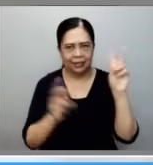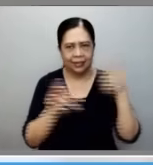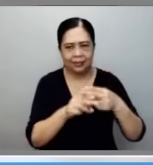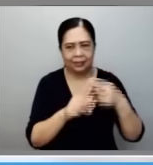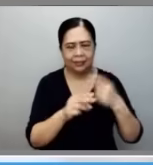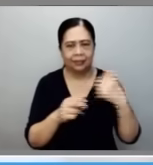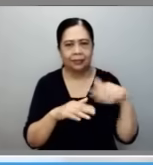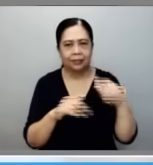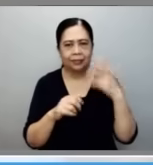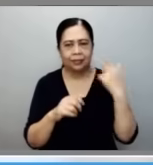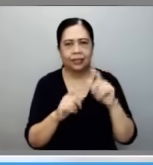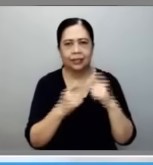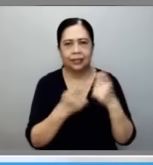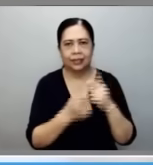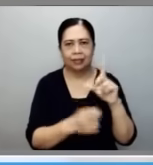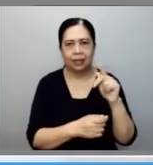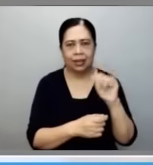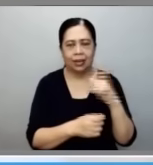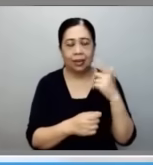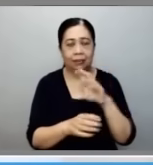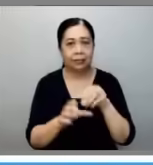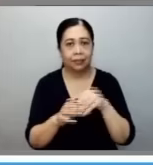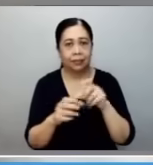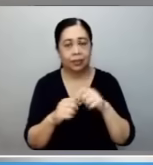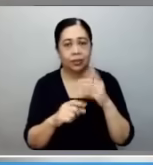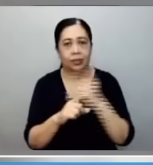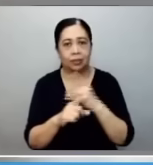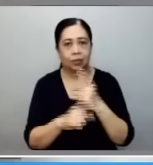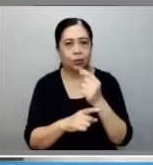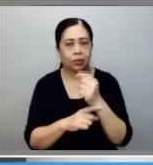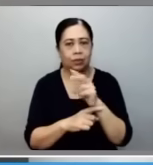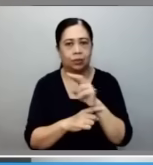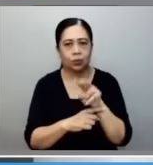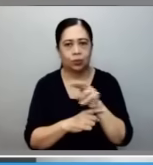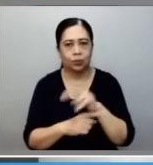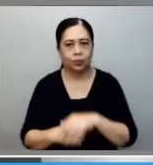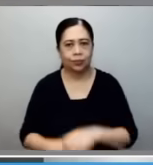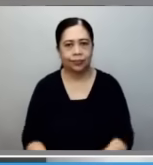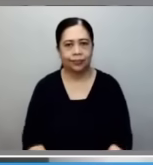Team Lakay. Huli siyang nasa cage noong December 2022.